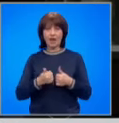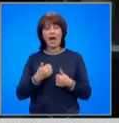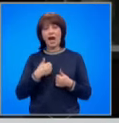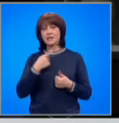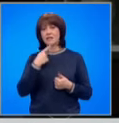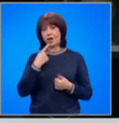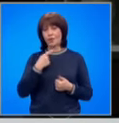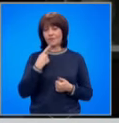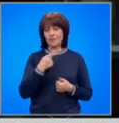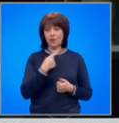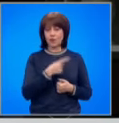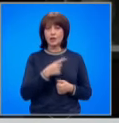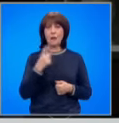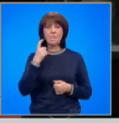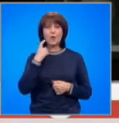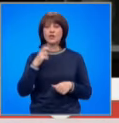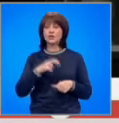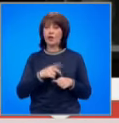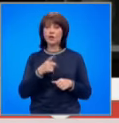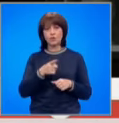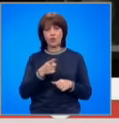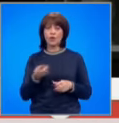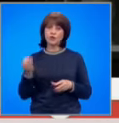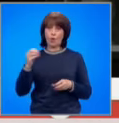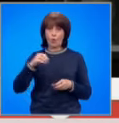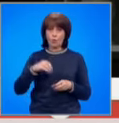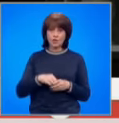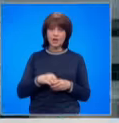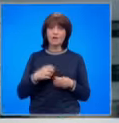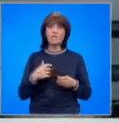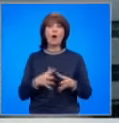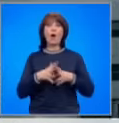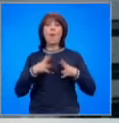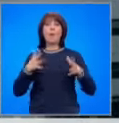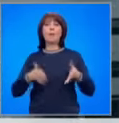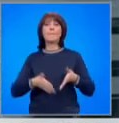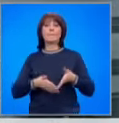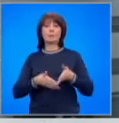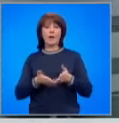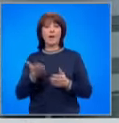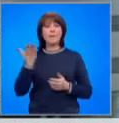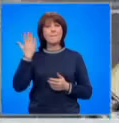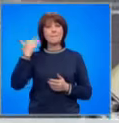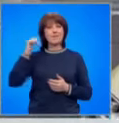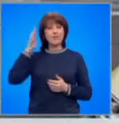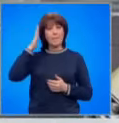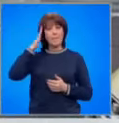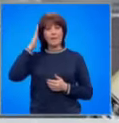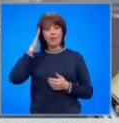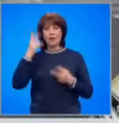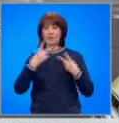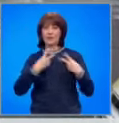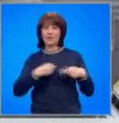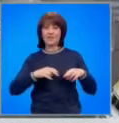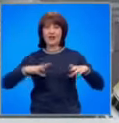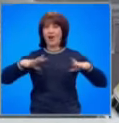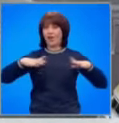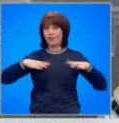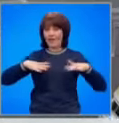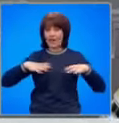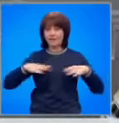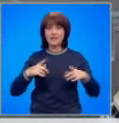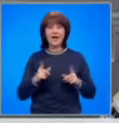Борис Джонсън, той определено ще участва и има голяма подкрепа. Бившият премиер, който се върна преждевременно от ваканция, още